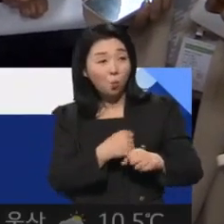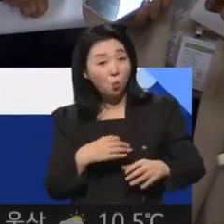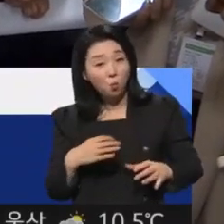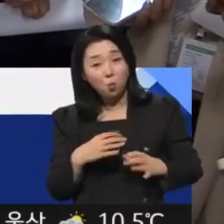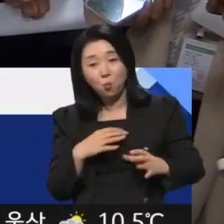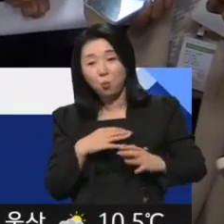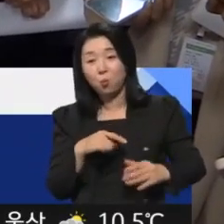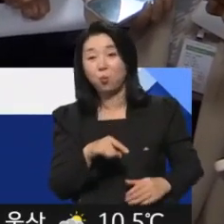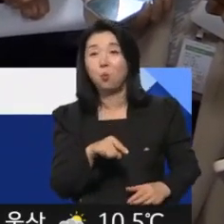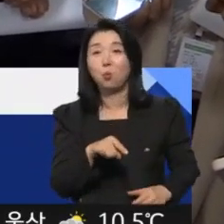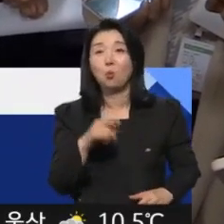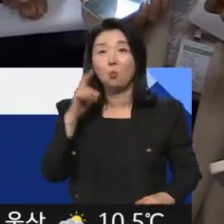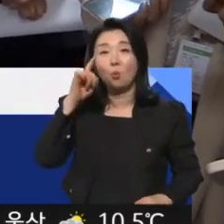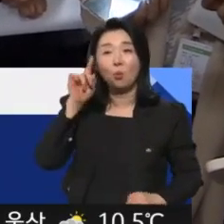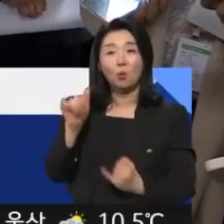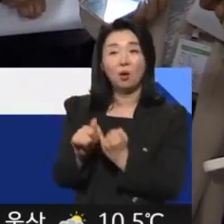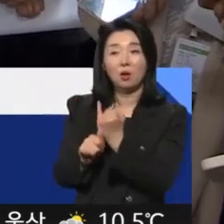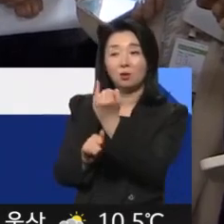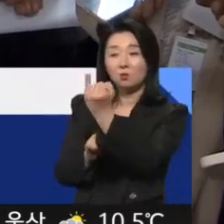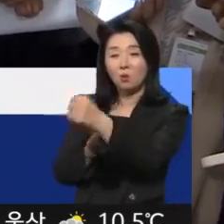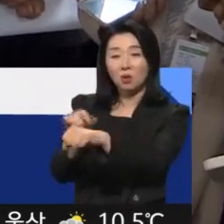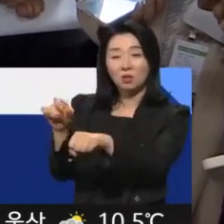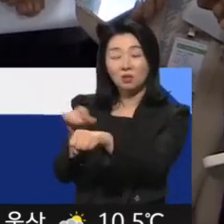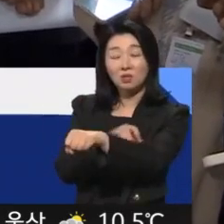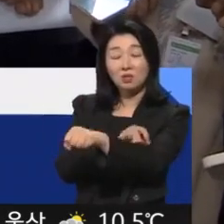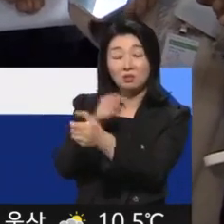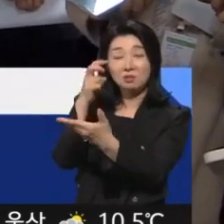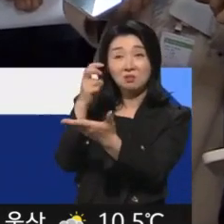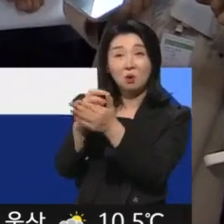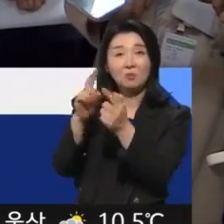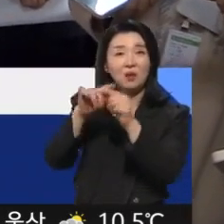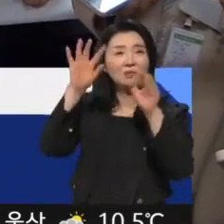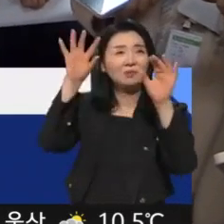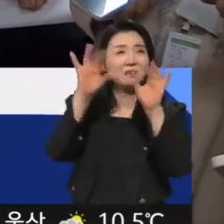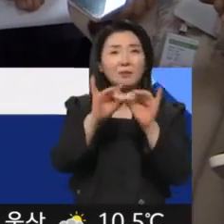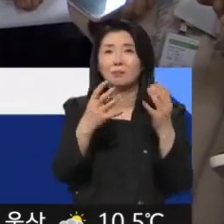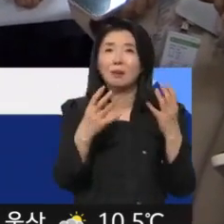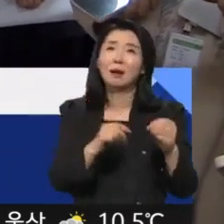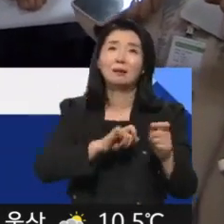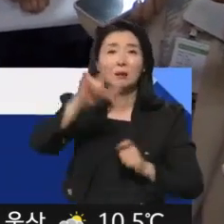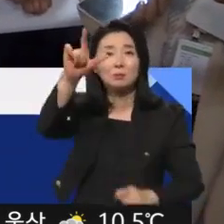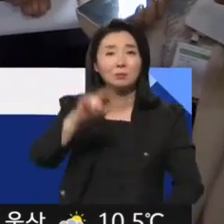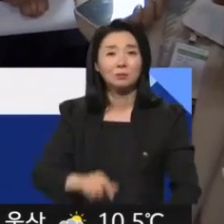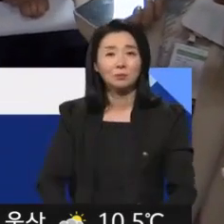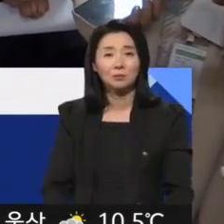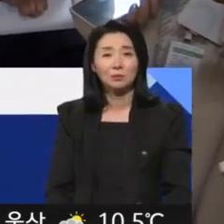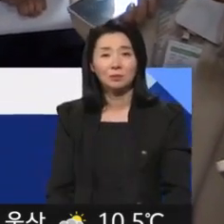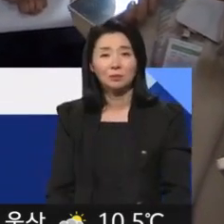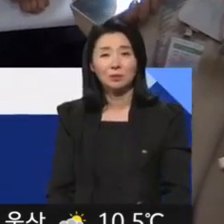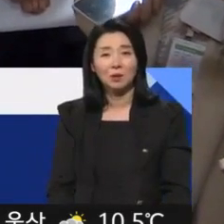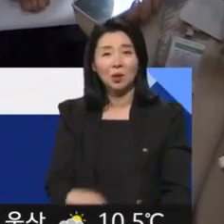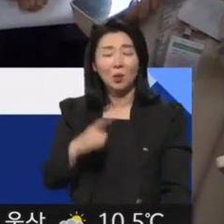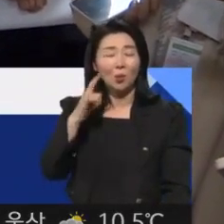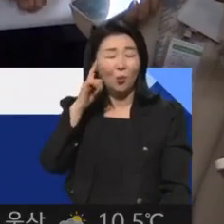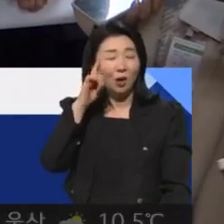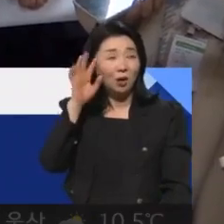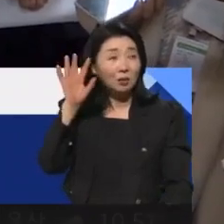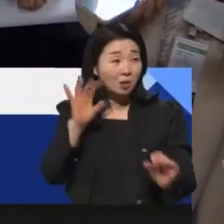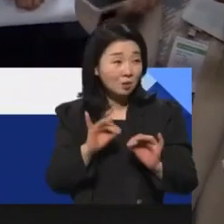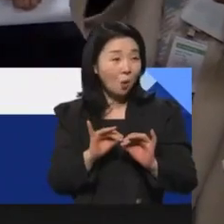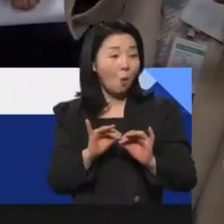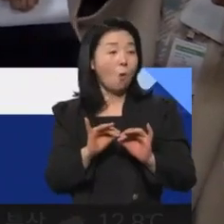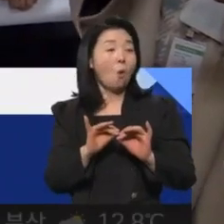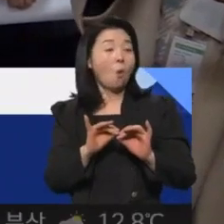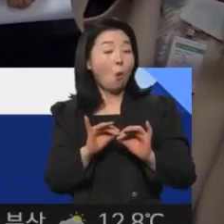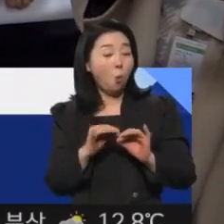정도로 김건희 여사 주가 조작 특검에 대해서는 찬성률이 높습니다. 제가 이 정도로 나올 정도를